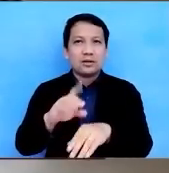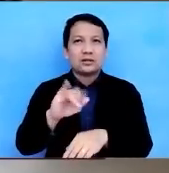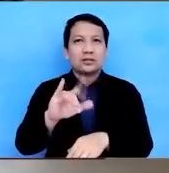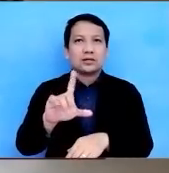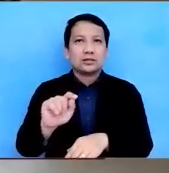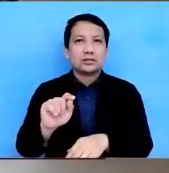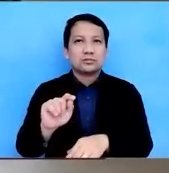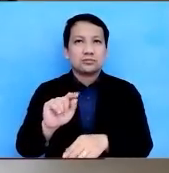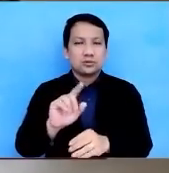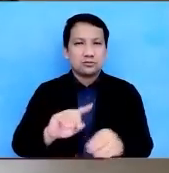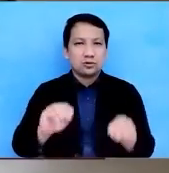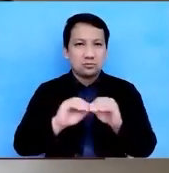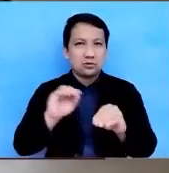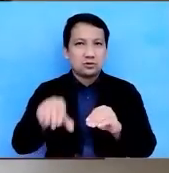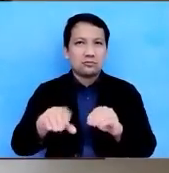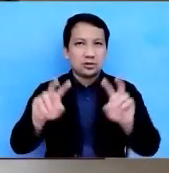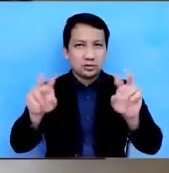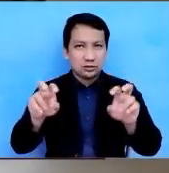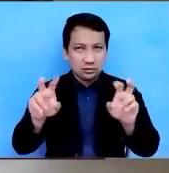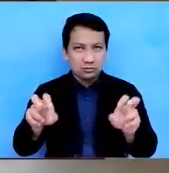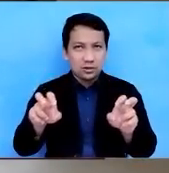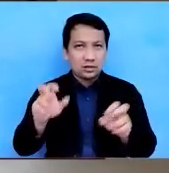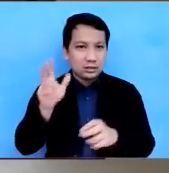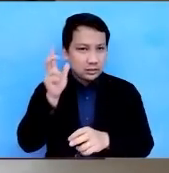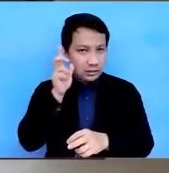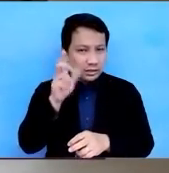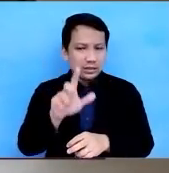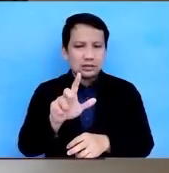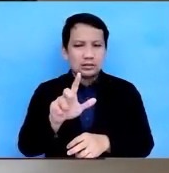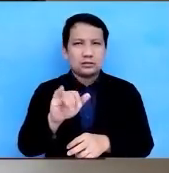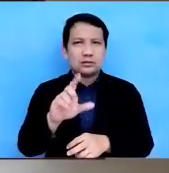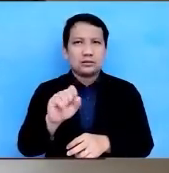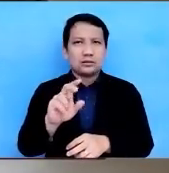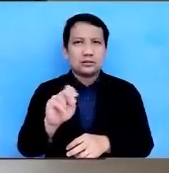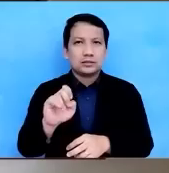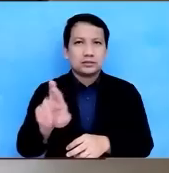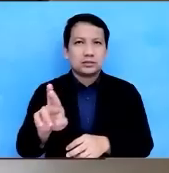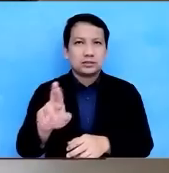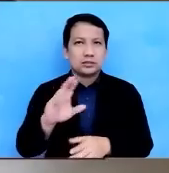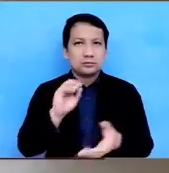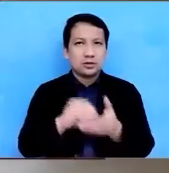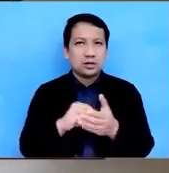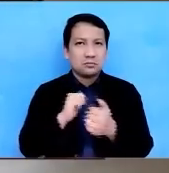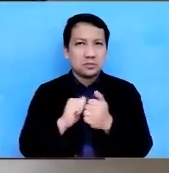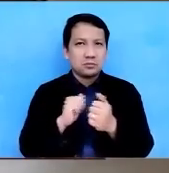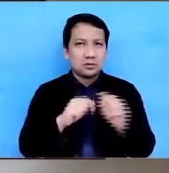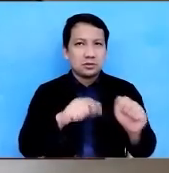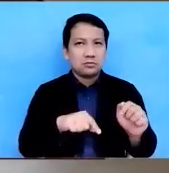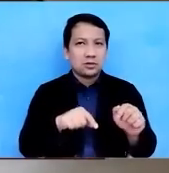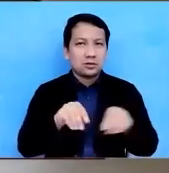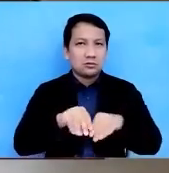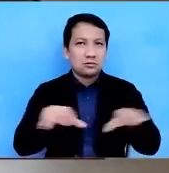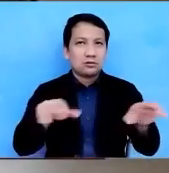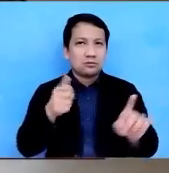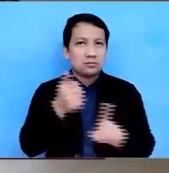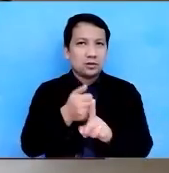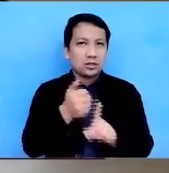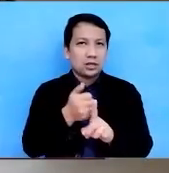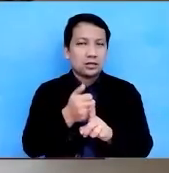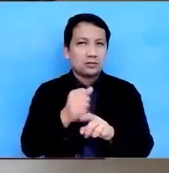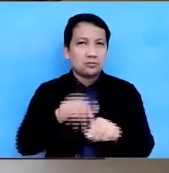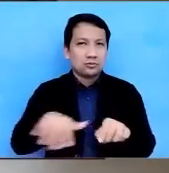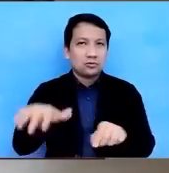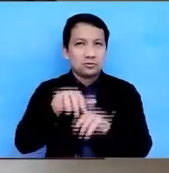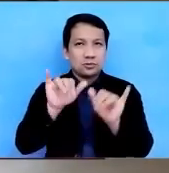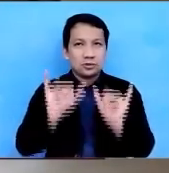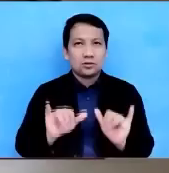oras na mataniman ng tinatawag na listener ang isang equipment, hindi naman daw ibig sabihin sabihin na mahahack na ang buong sistema. Pero oras